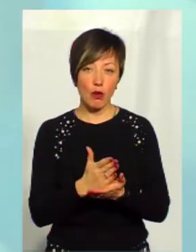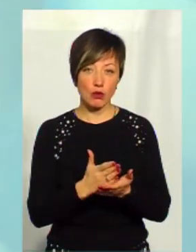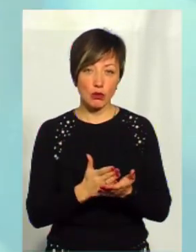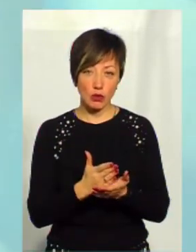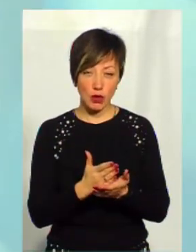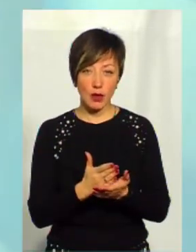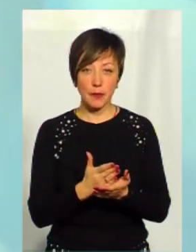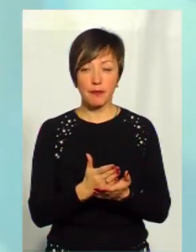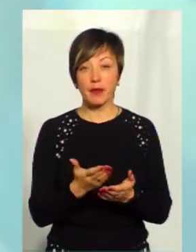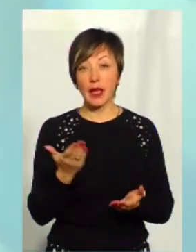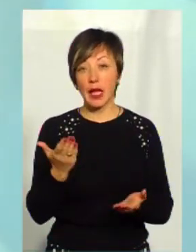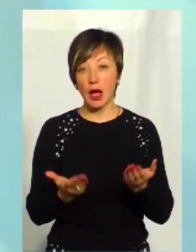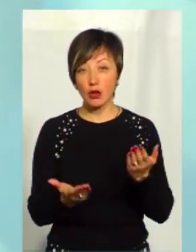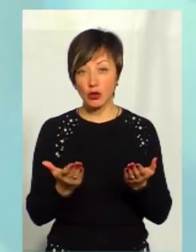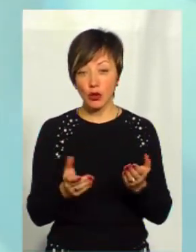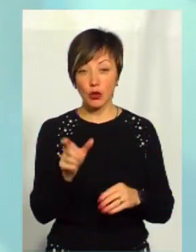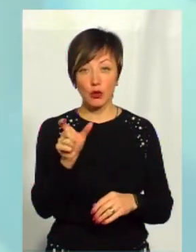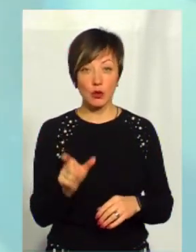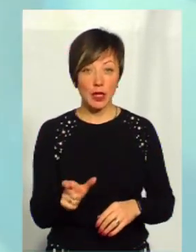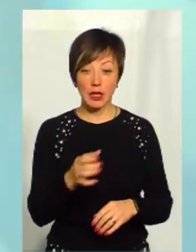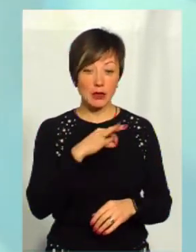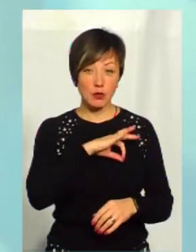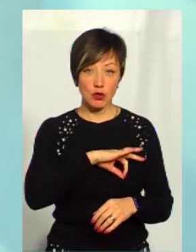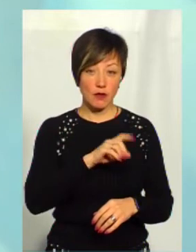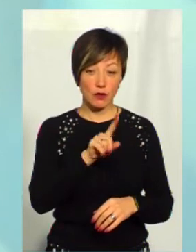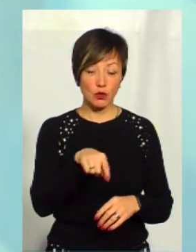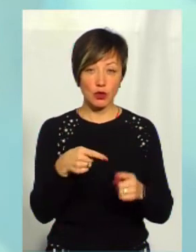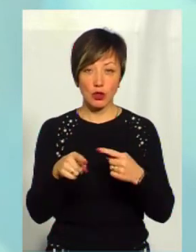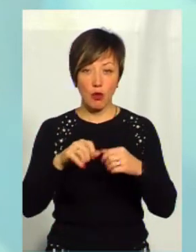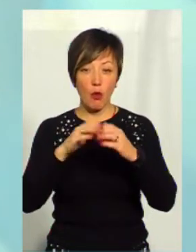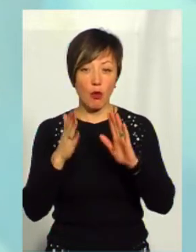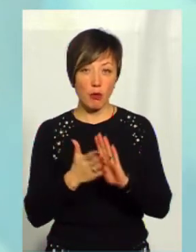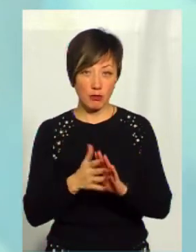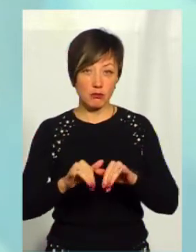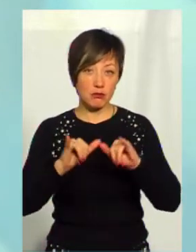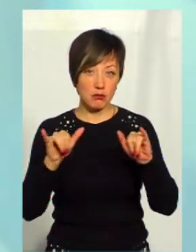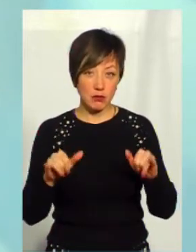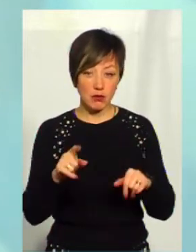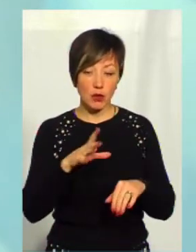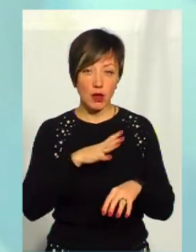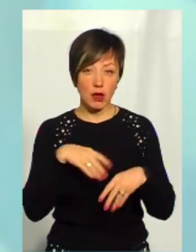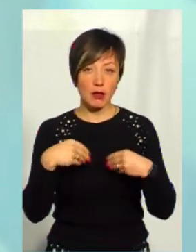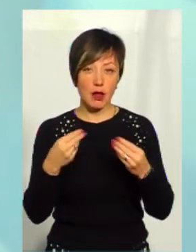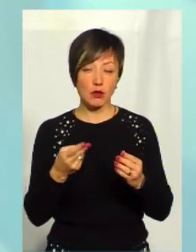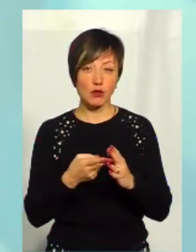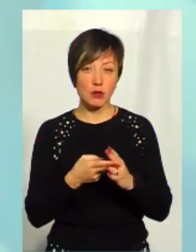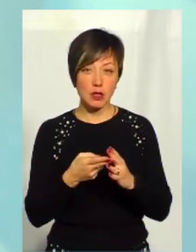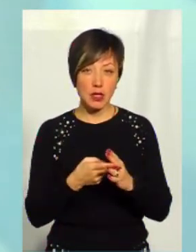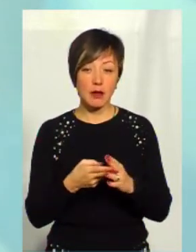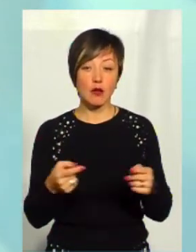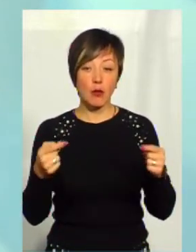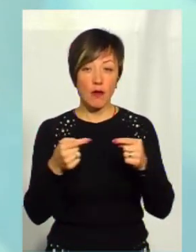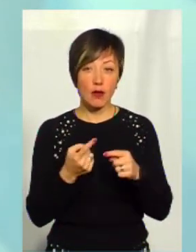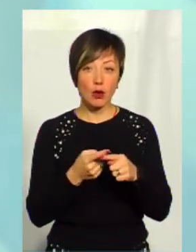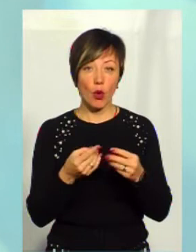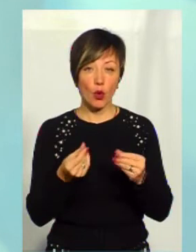послуги. У разі, якщо споживач не споживав ту чи іншу послугу в тому об'ємі, в якому йому була надана субсидія, відповідні